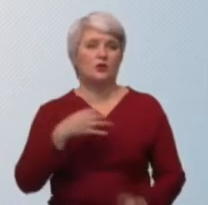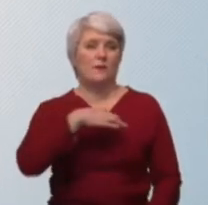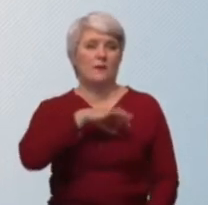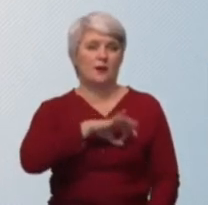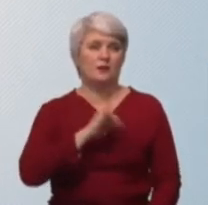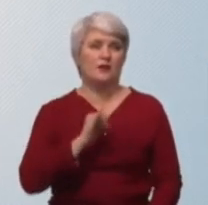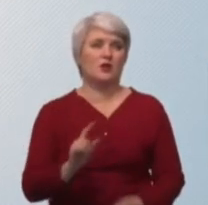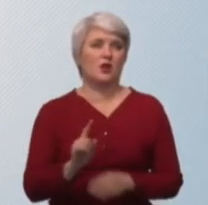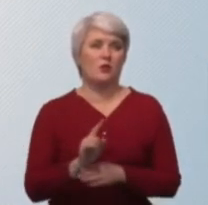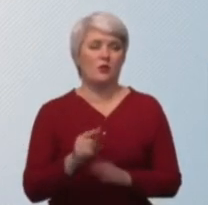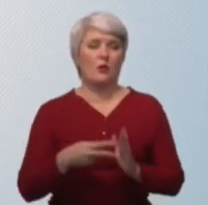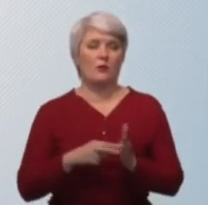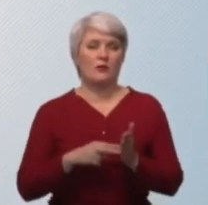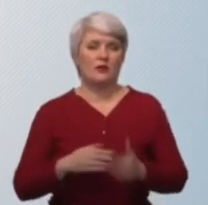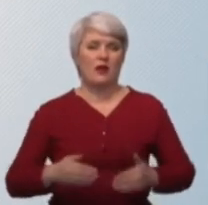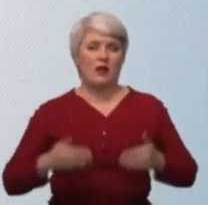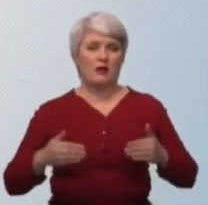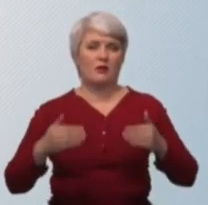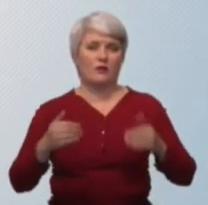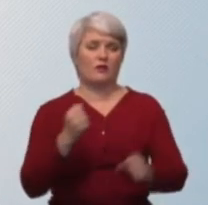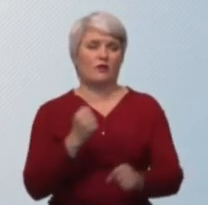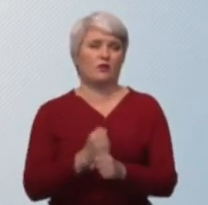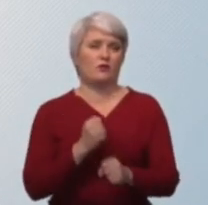і нормальну планову роботу.